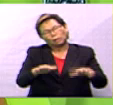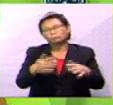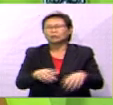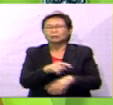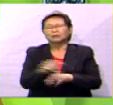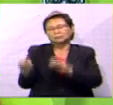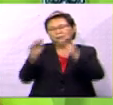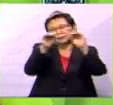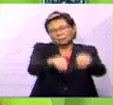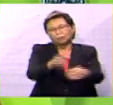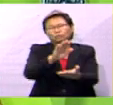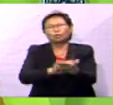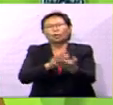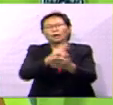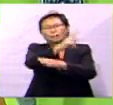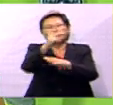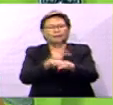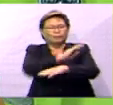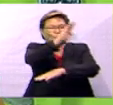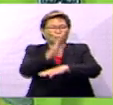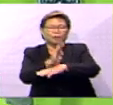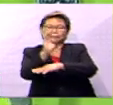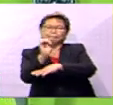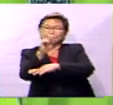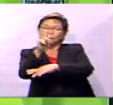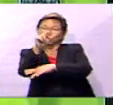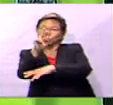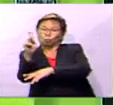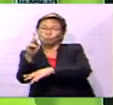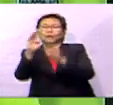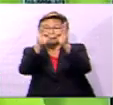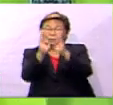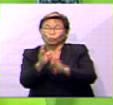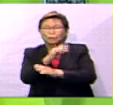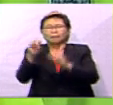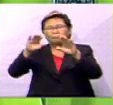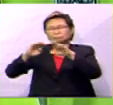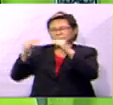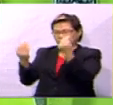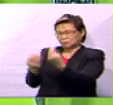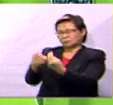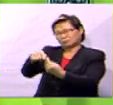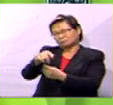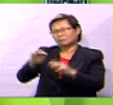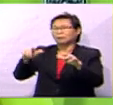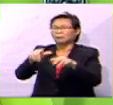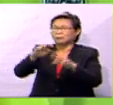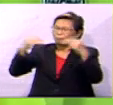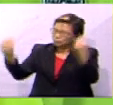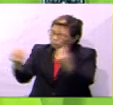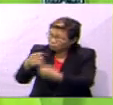mereka ditempatkan di Sekolah Kebangsaan Bukit Mentok. Dan pihak masyarakat saya rasa tidak perlu risau. Apa yang